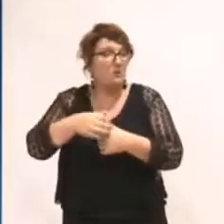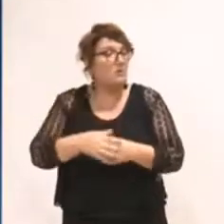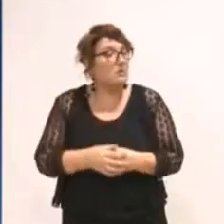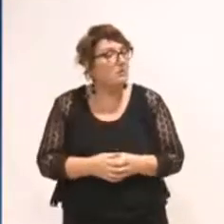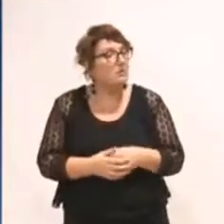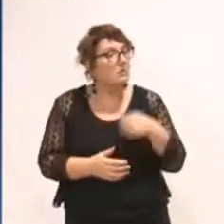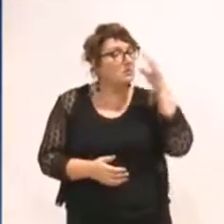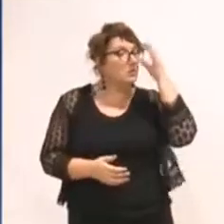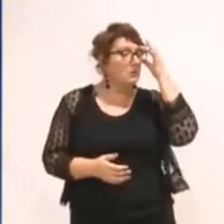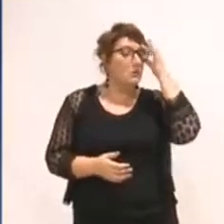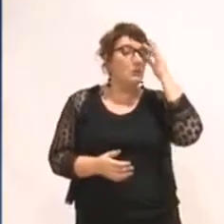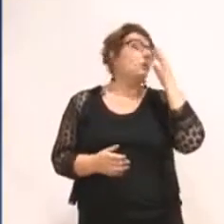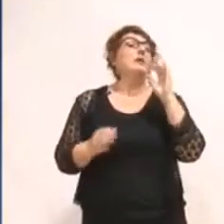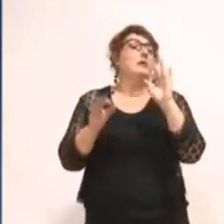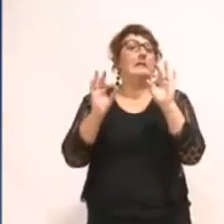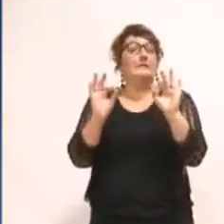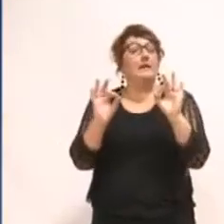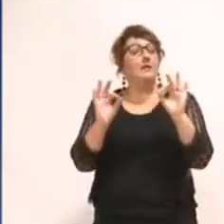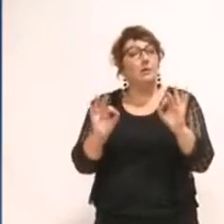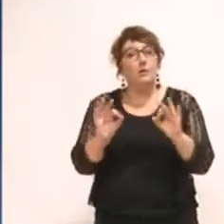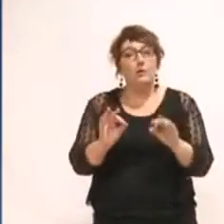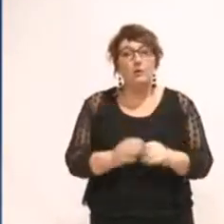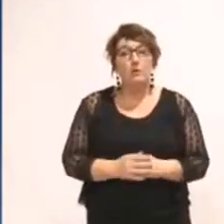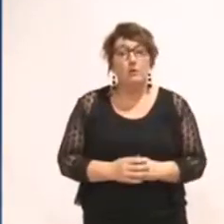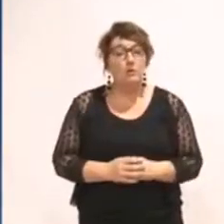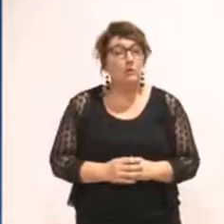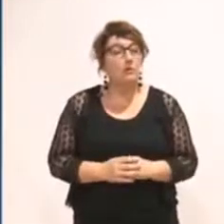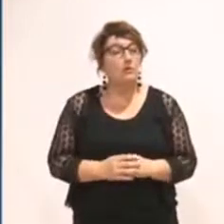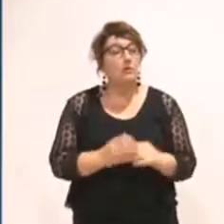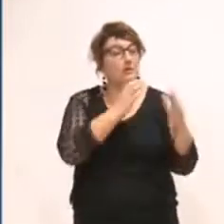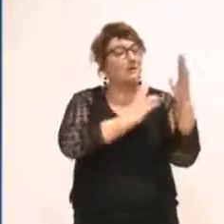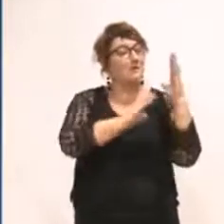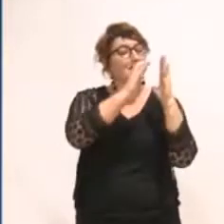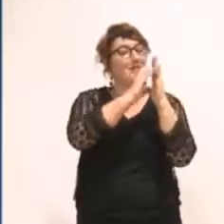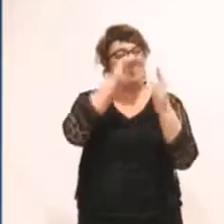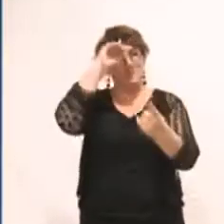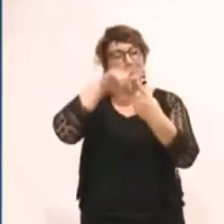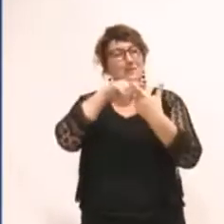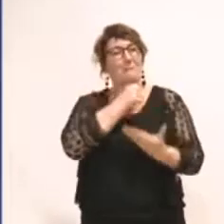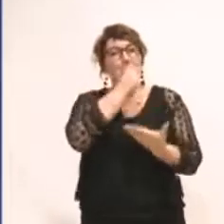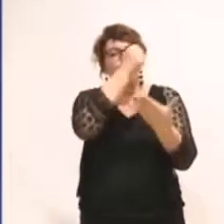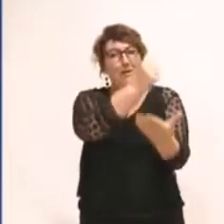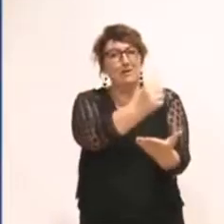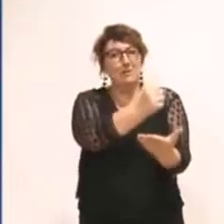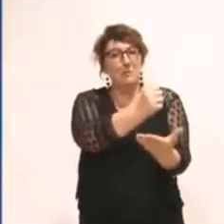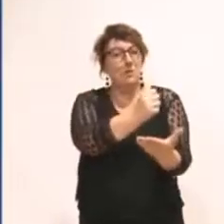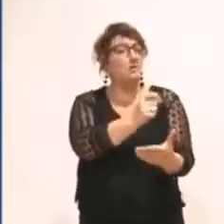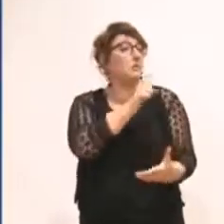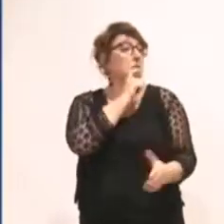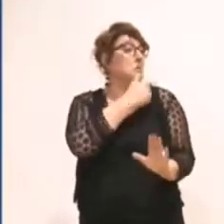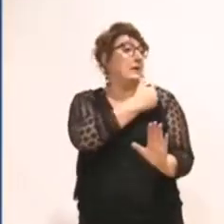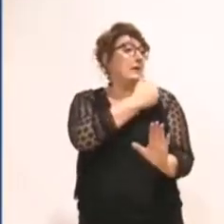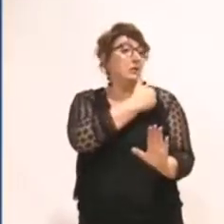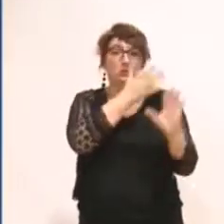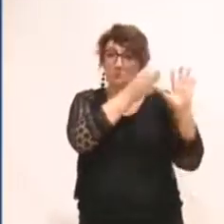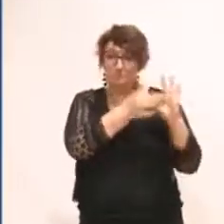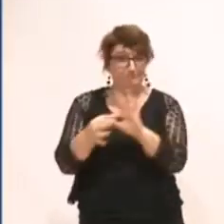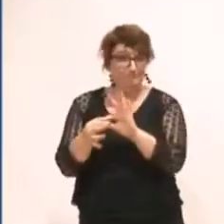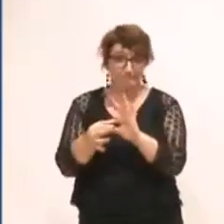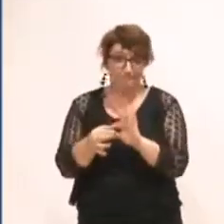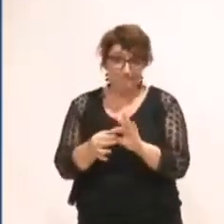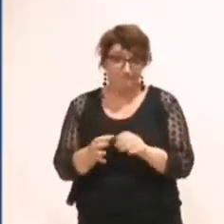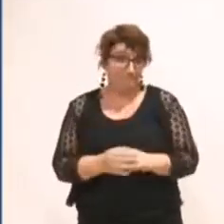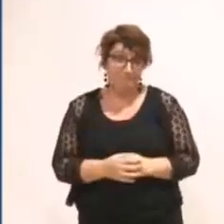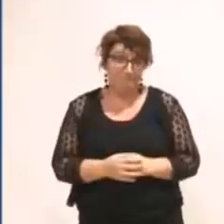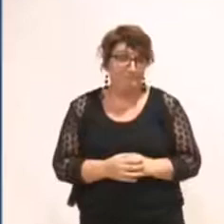rejoint complètement aussi la délibération sur le patrimoine dont on a parlé juste avant. Hein.